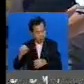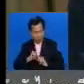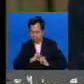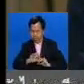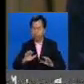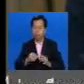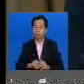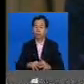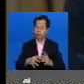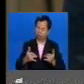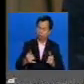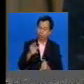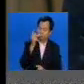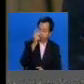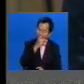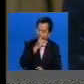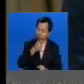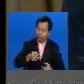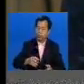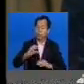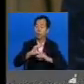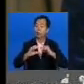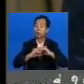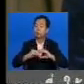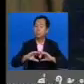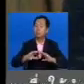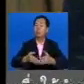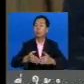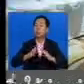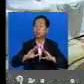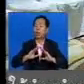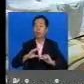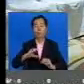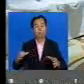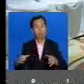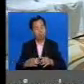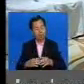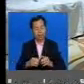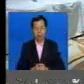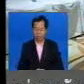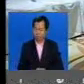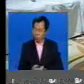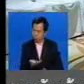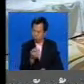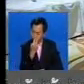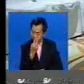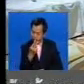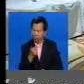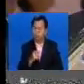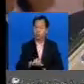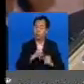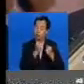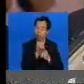นูญที่มีส่วนในการทำลายพรรคการเมืองแต่กลับประกาศจัดตั้งพรรคจึงเรียกร้องให้สังคมช่วยกันตรวจสอบเป้าหมายที่แท้จริ